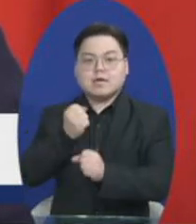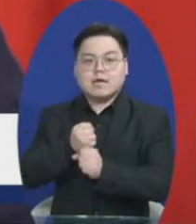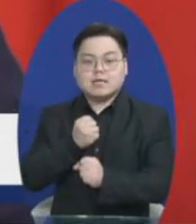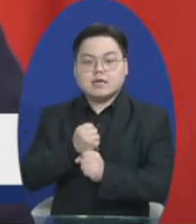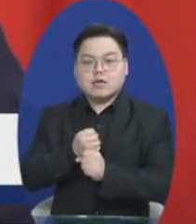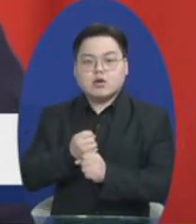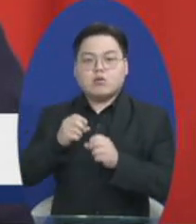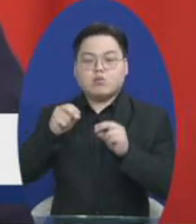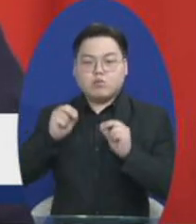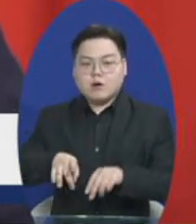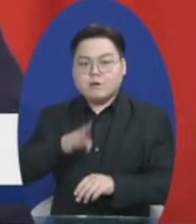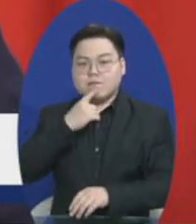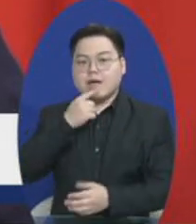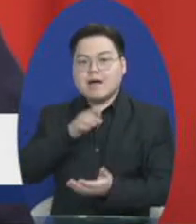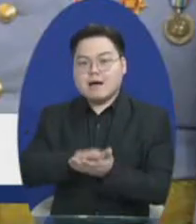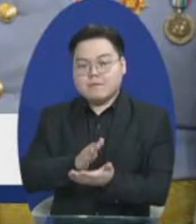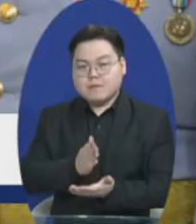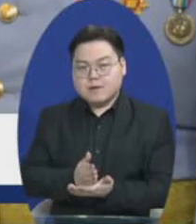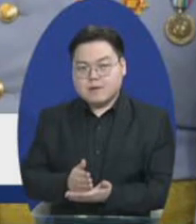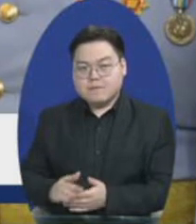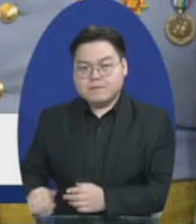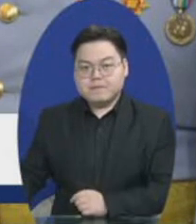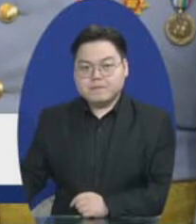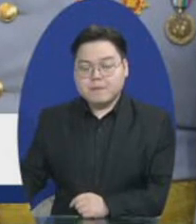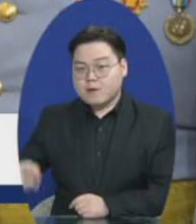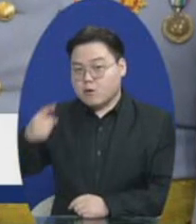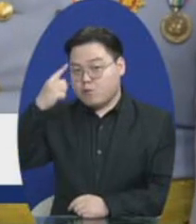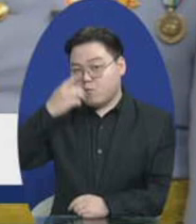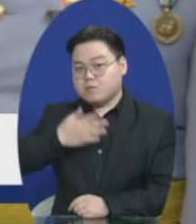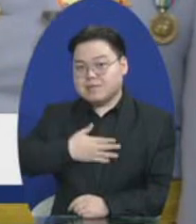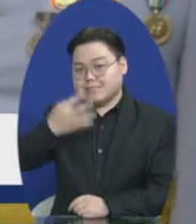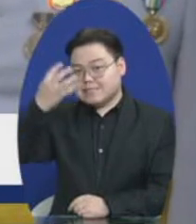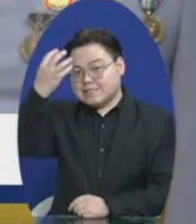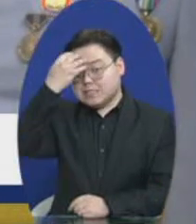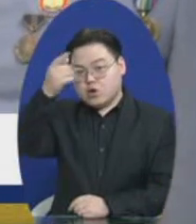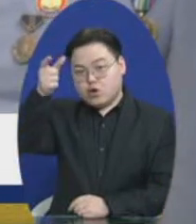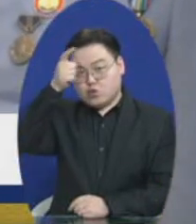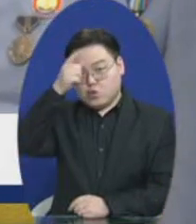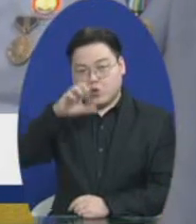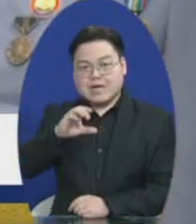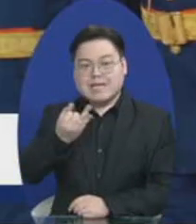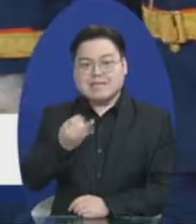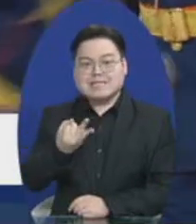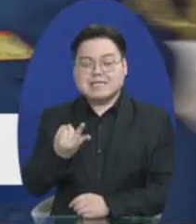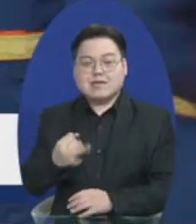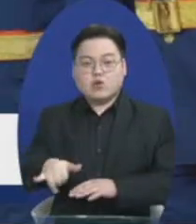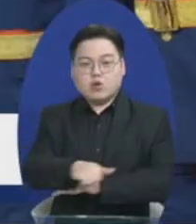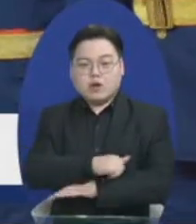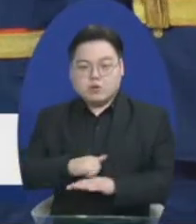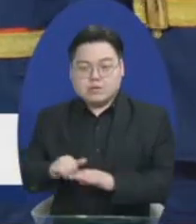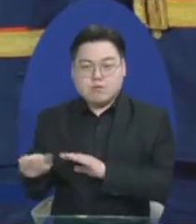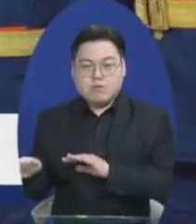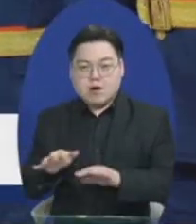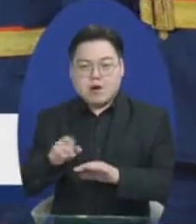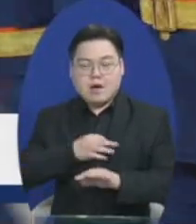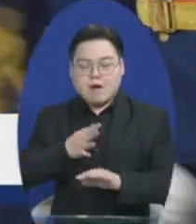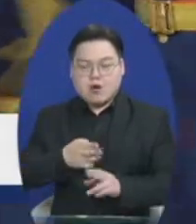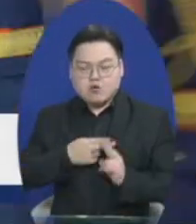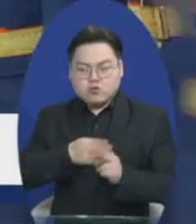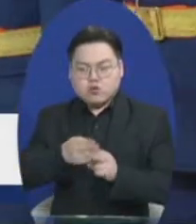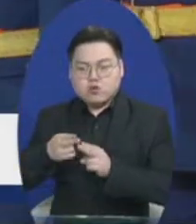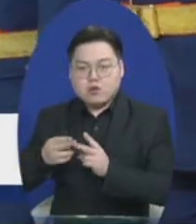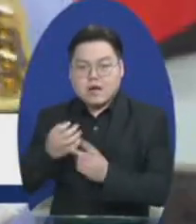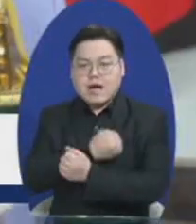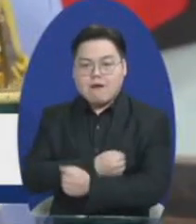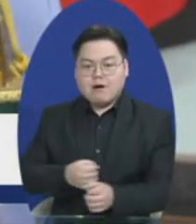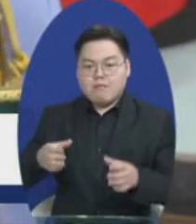гэдгээ илэрхийлээ. Монгол Улсын засгийн газар Турк Сир улсад хүмүүнлэгийн тусламж үзүүлж Турк улсад ирэн хайх аврах